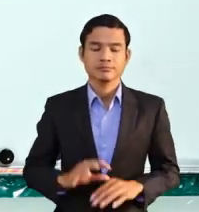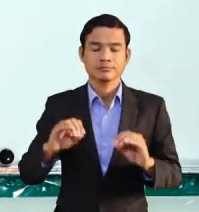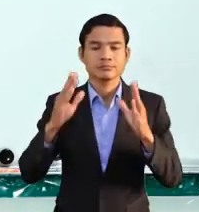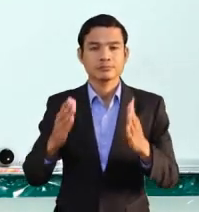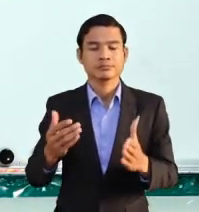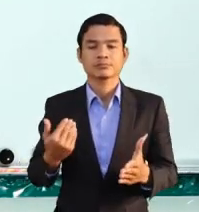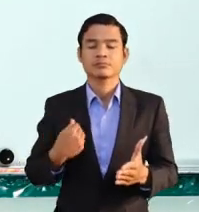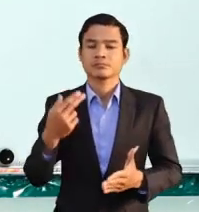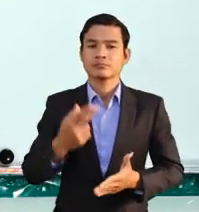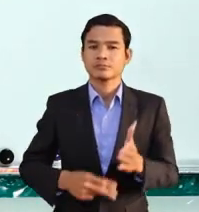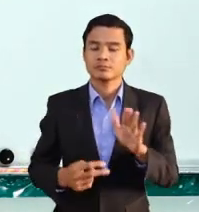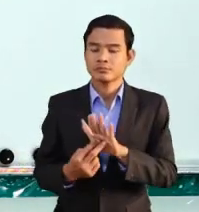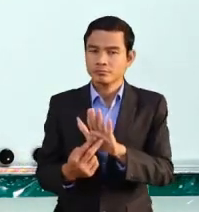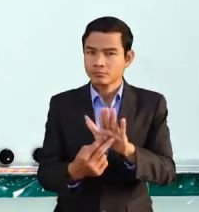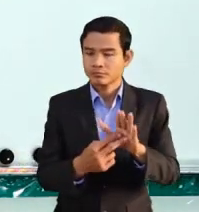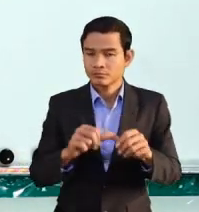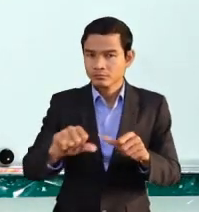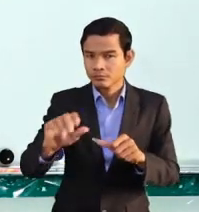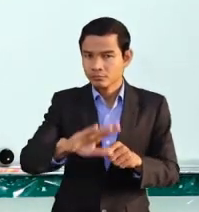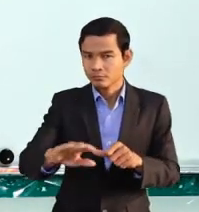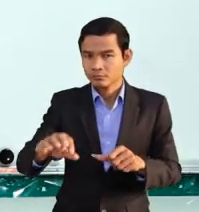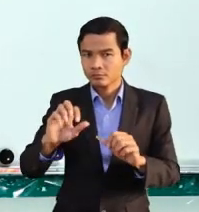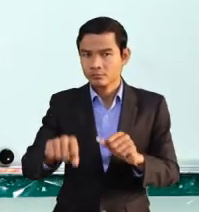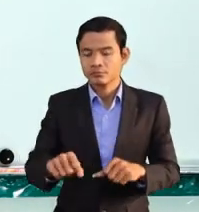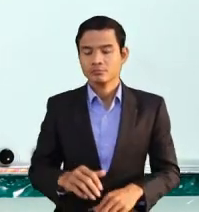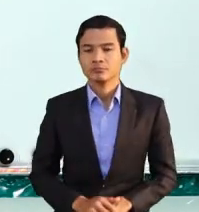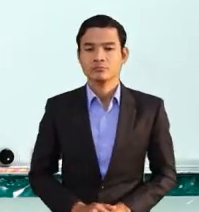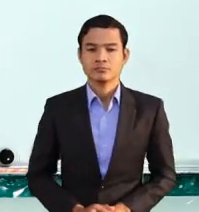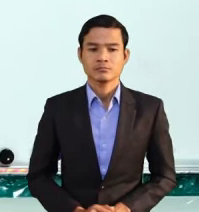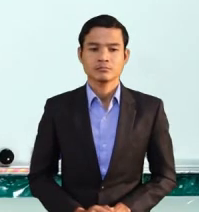ấy dột mọc bằng hai con tiết ạ con cha